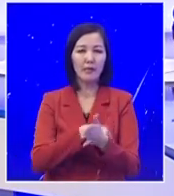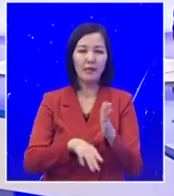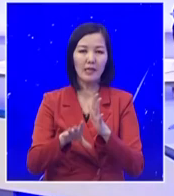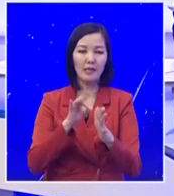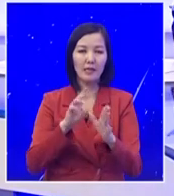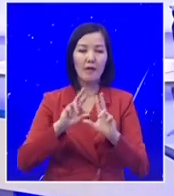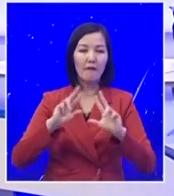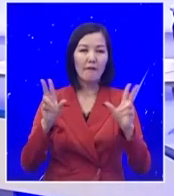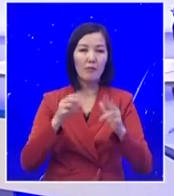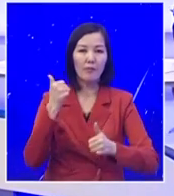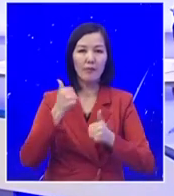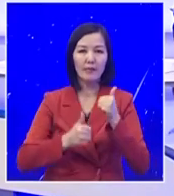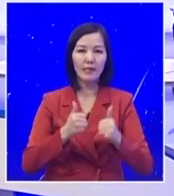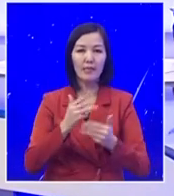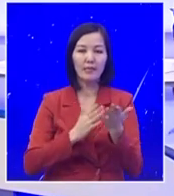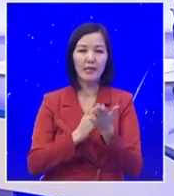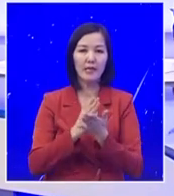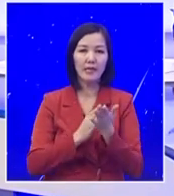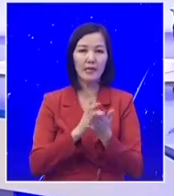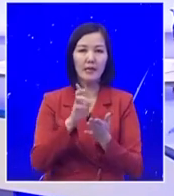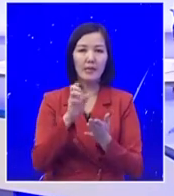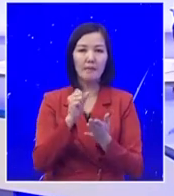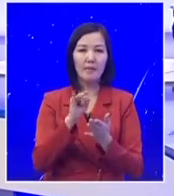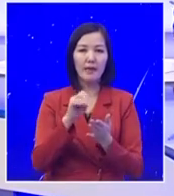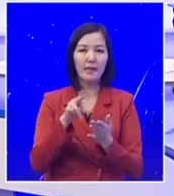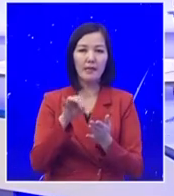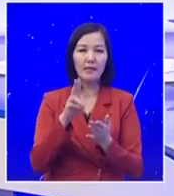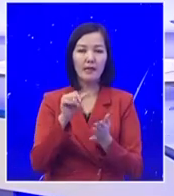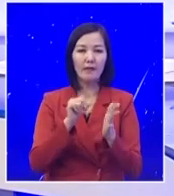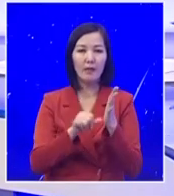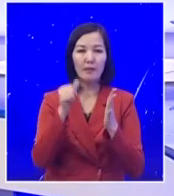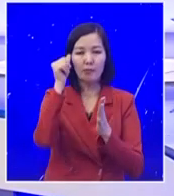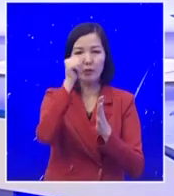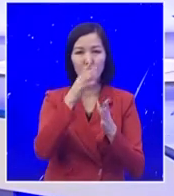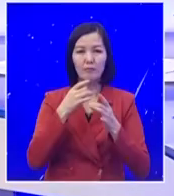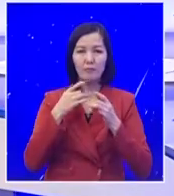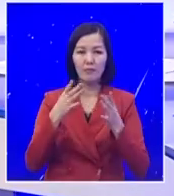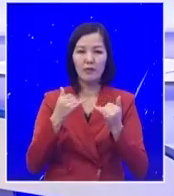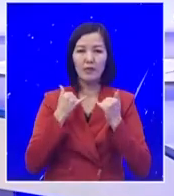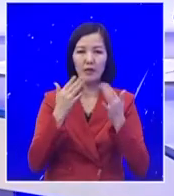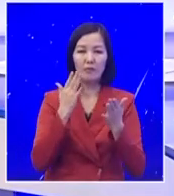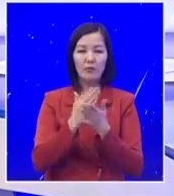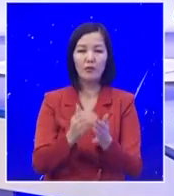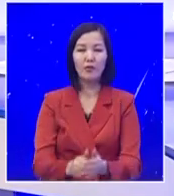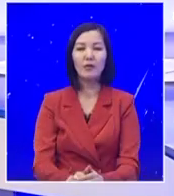мықтыларын анықтады. Волейболшылар бәсекесі спорт ардагері Абай Байділдаевтың 60 жас мерейтойына арналып отыр.